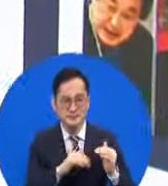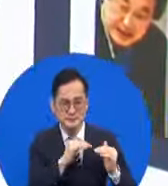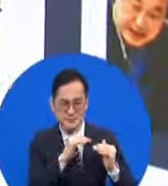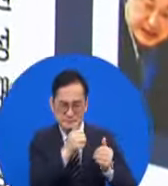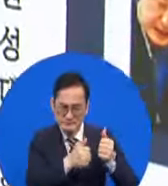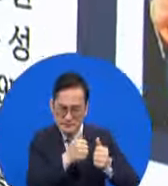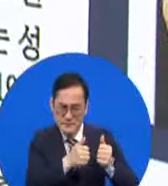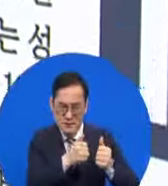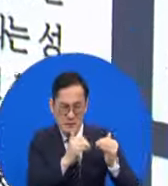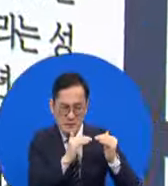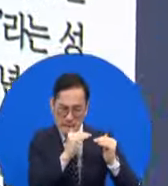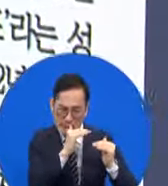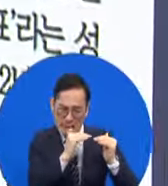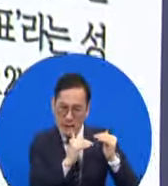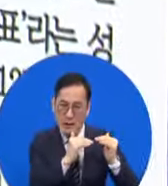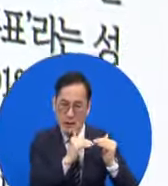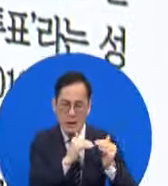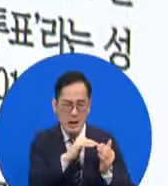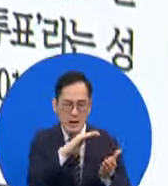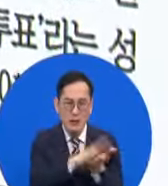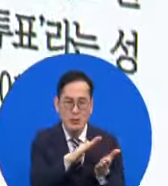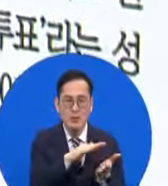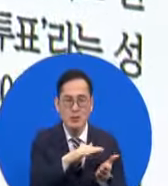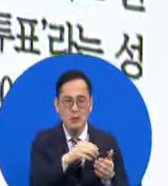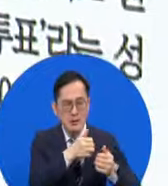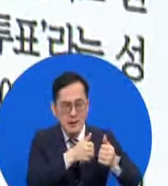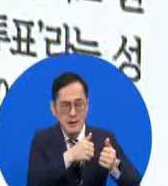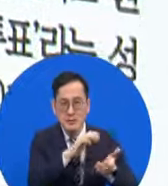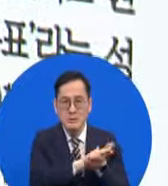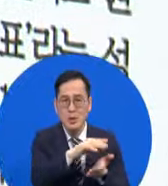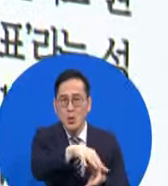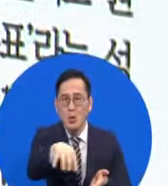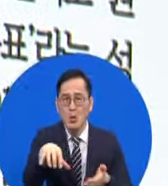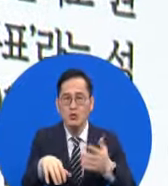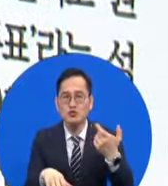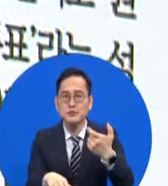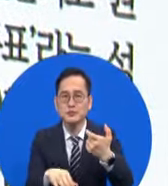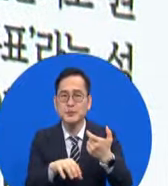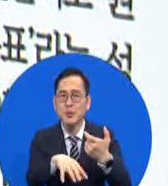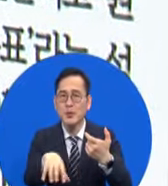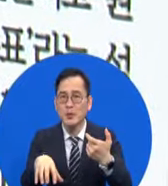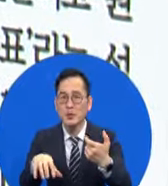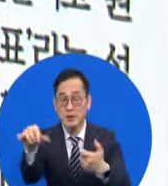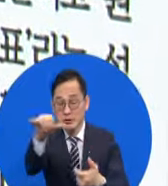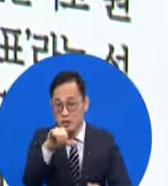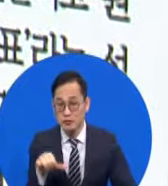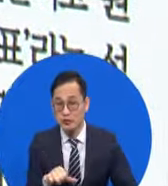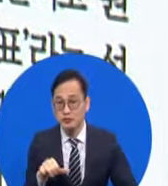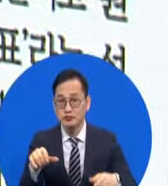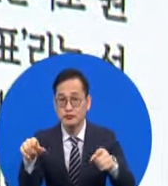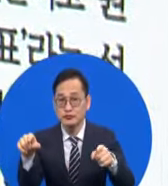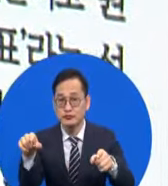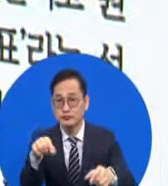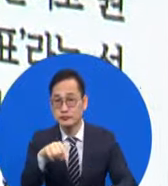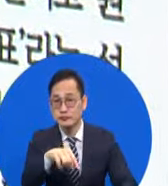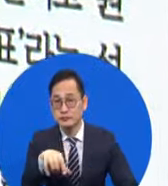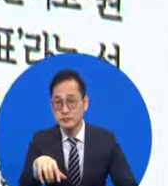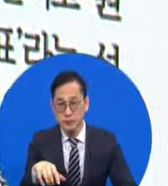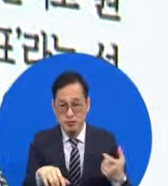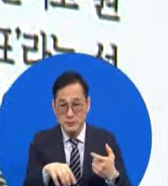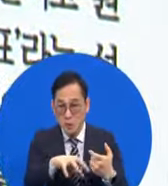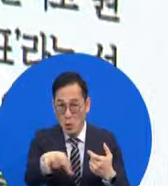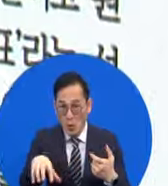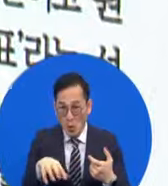경합지 격전지가 많습니다. 60곳에 달한다라는 양당 분석도 있었는데요. 이 전국에 고루 펼쳐져 있는